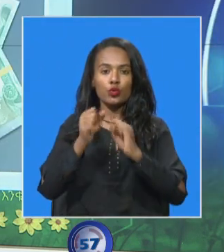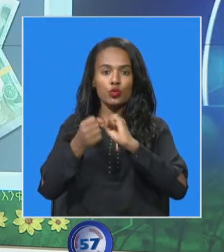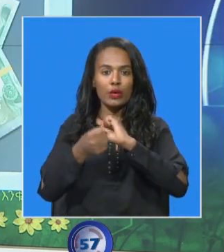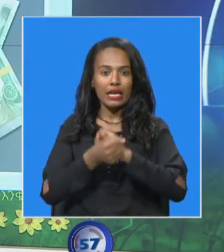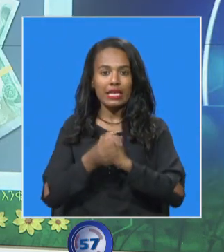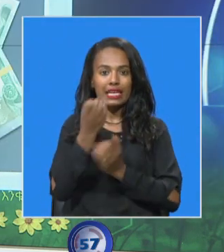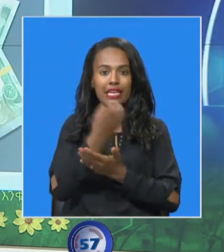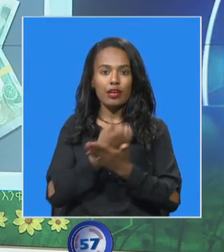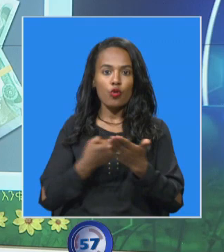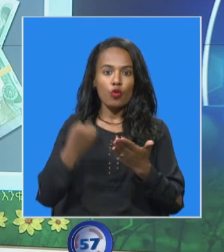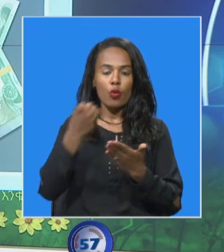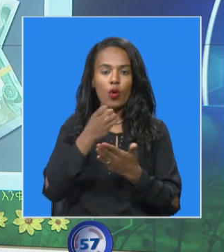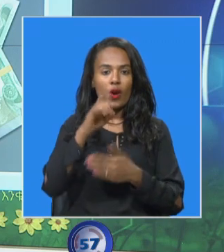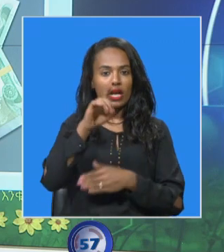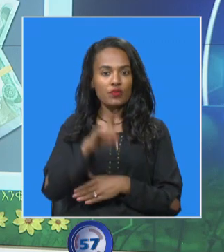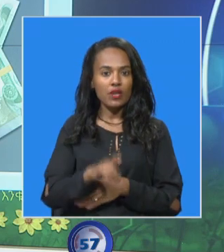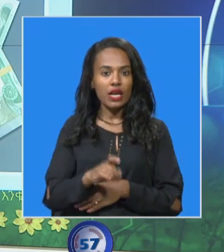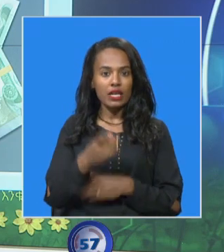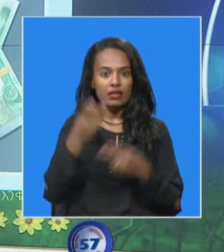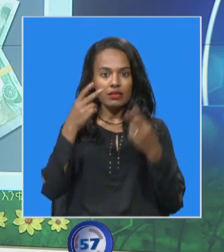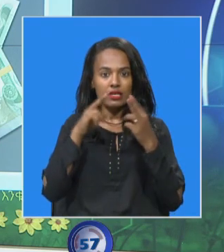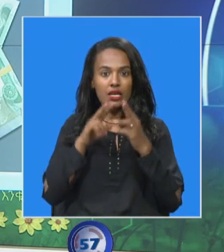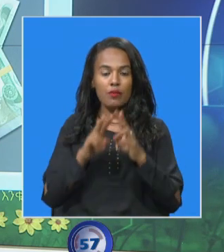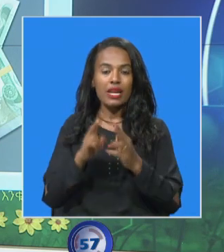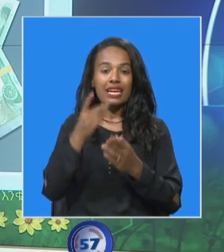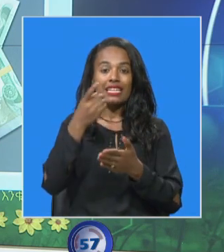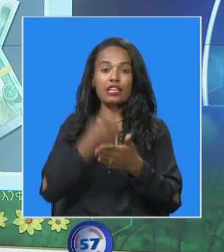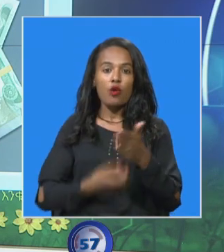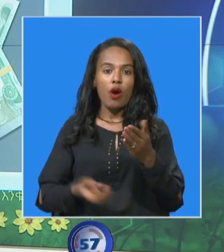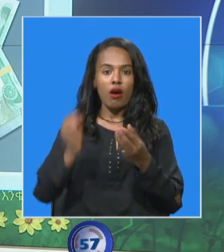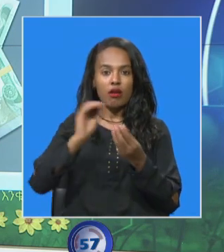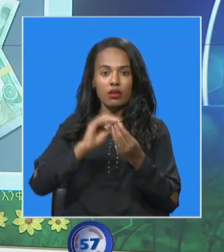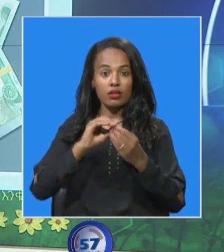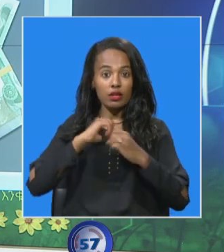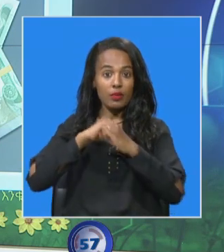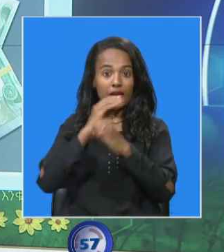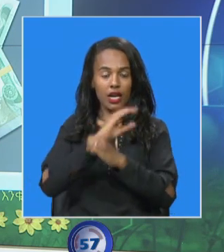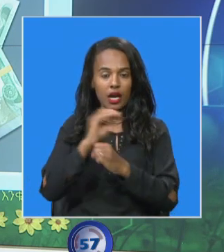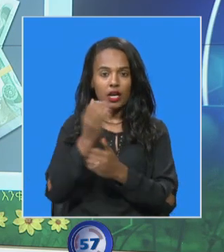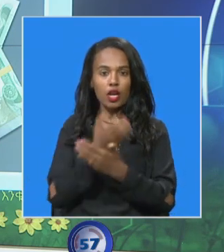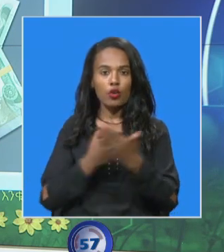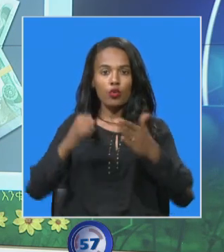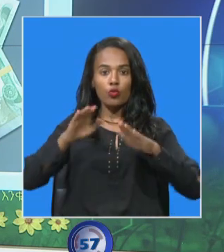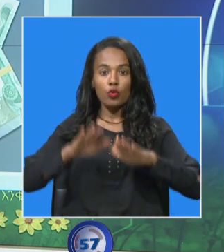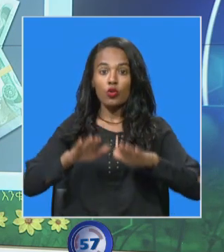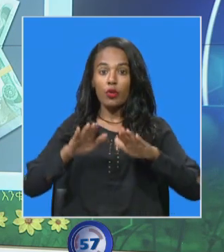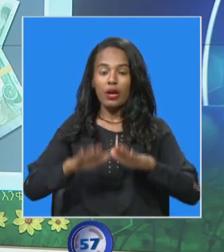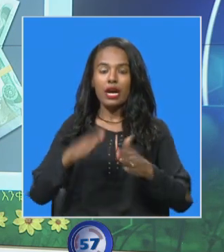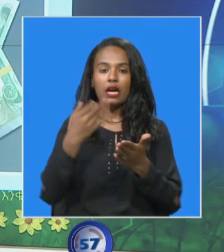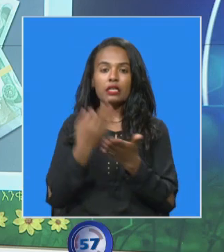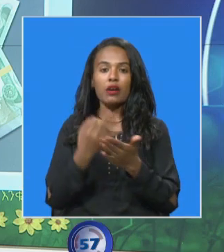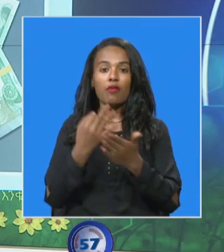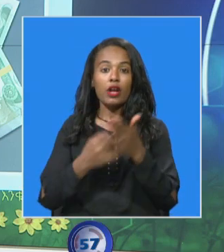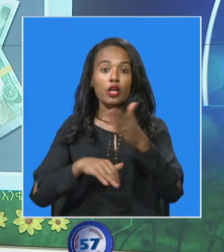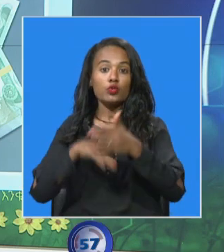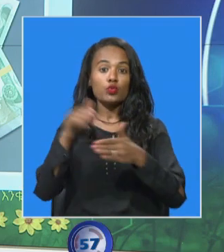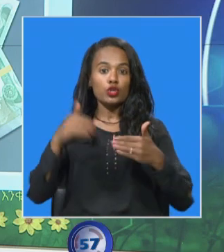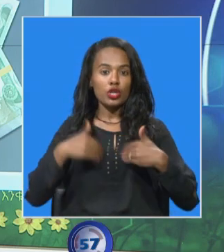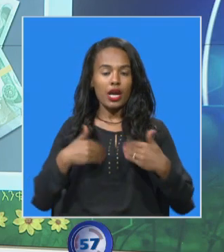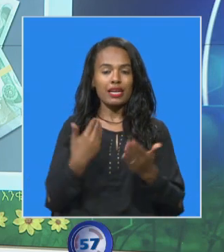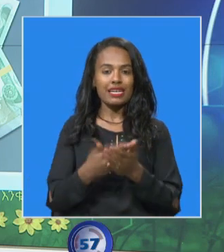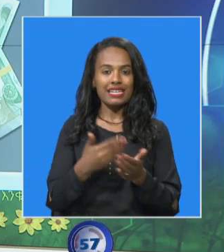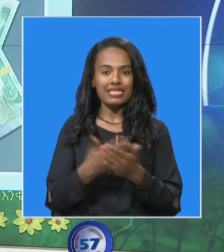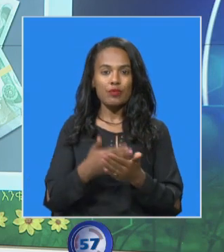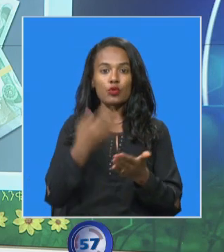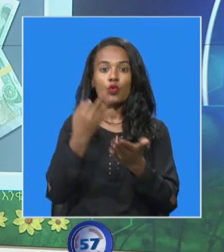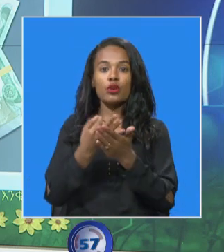መቀየር ኢኮኖሚያዊ አስፈላጊነትን ስንመለከት የዋጋ ንረትን ለመከላከልና ኢኮኖሚውን ለማረጋጋት ከፋይናንስ ውጪ ያለ ገንዘብን